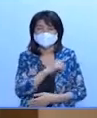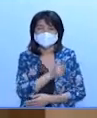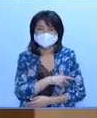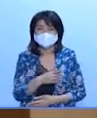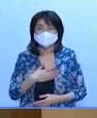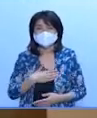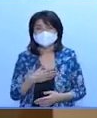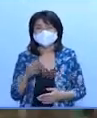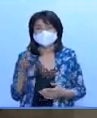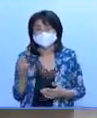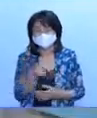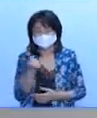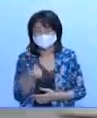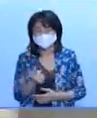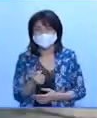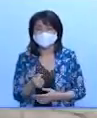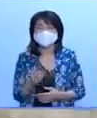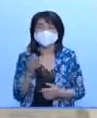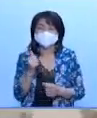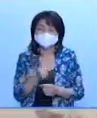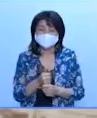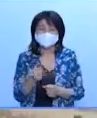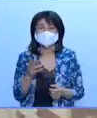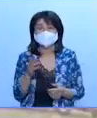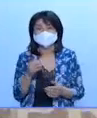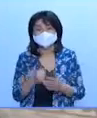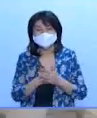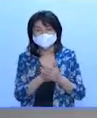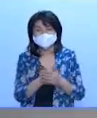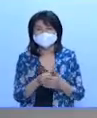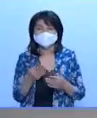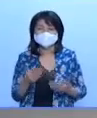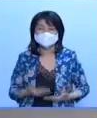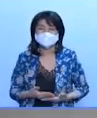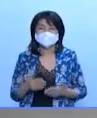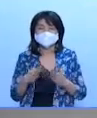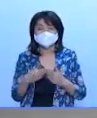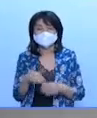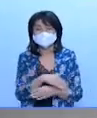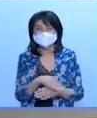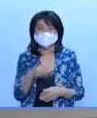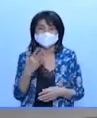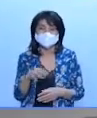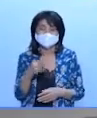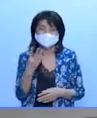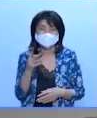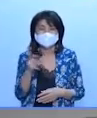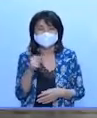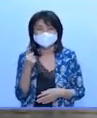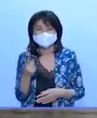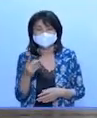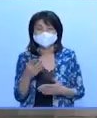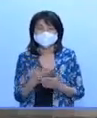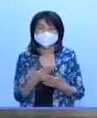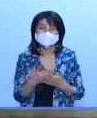мы прорвемся. Действительно, самое главное – это поддержка. Жители дома по улице Мира, 54/1, являются примером того,